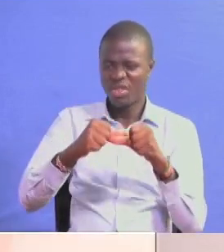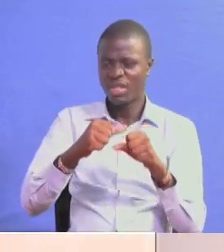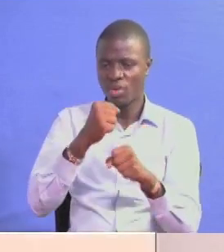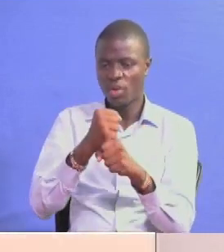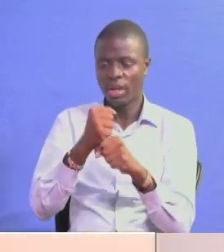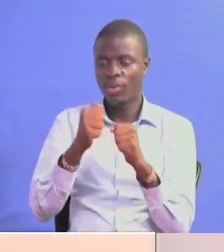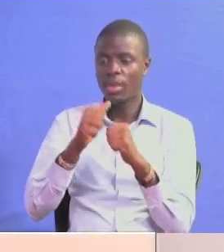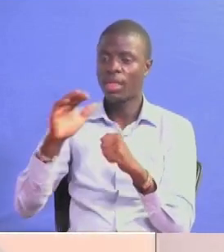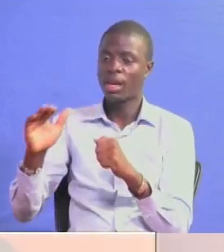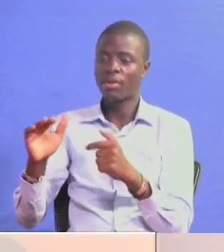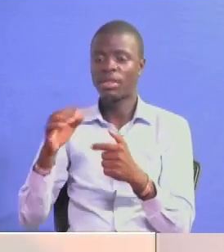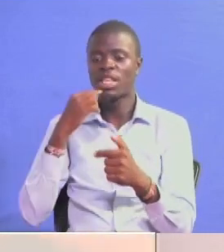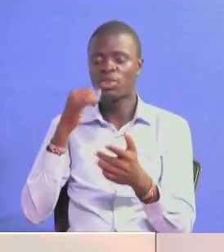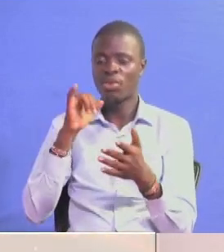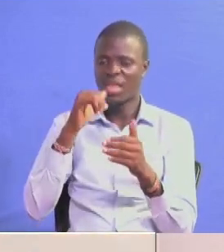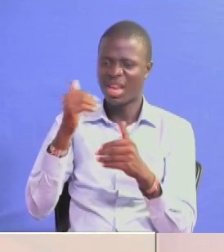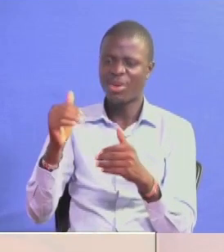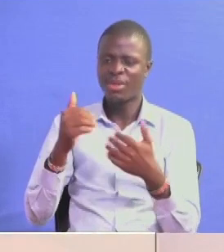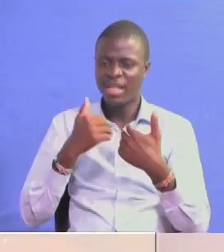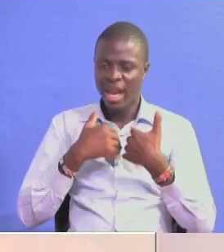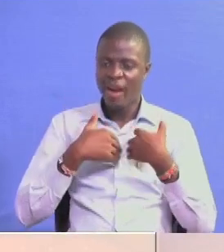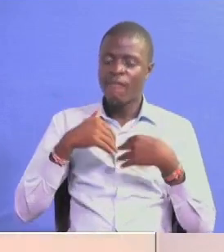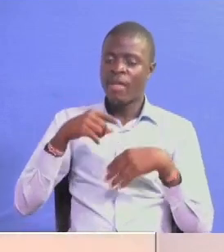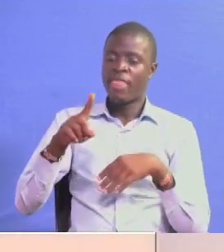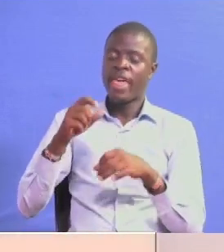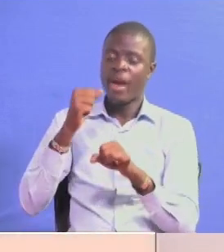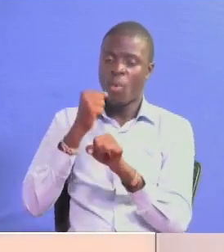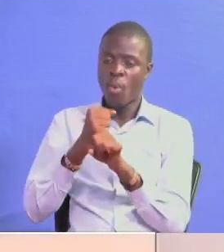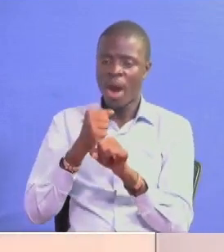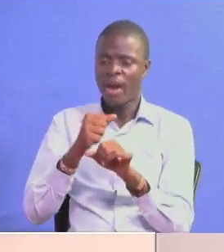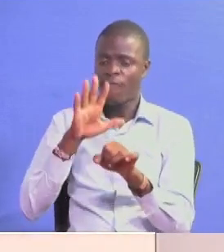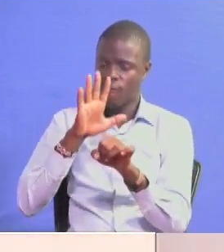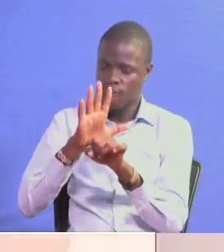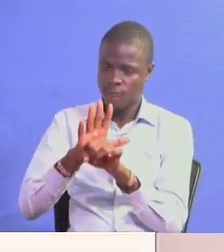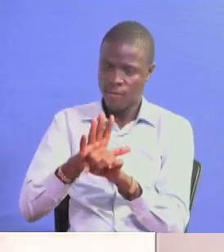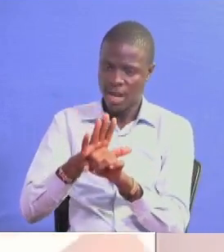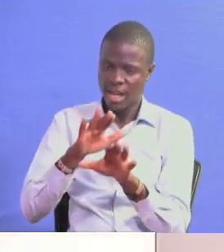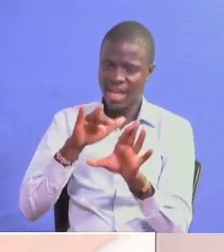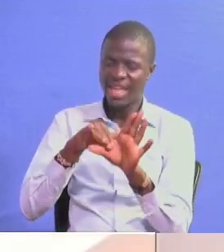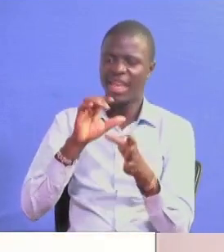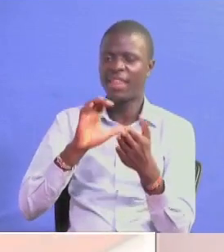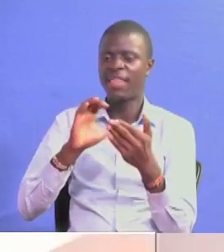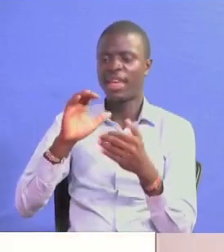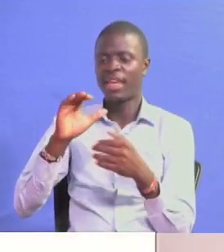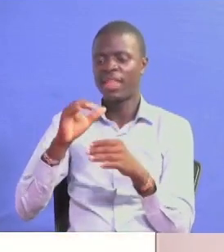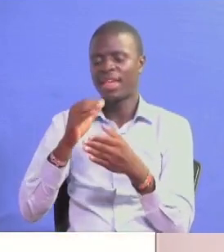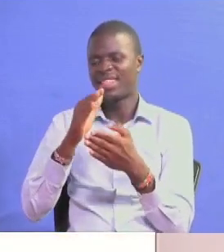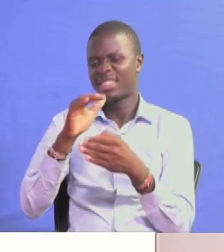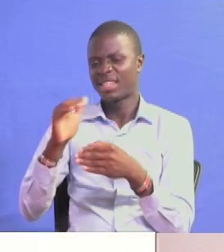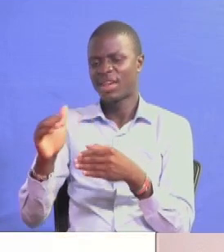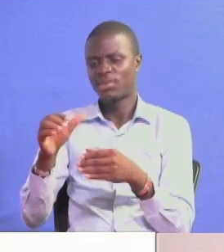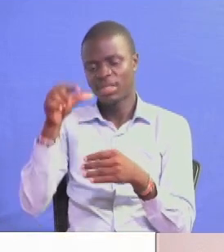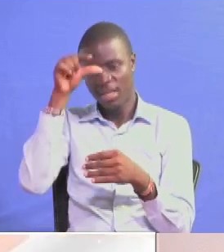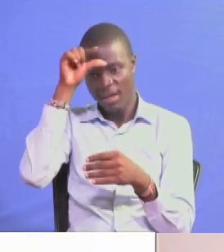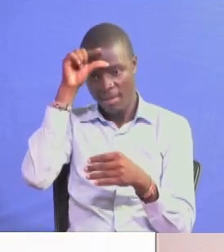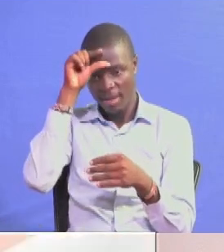kaunti zinatekeleza majukumu kikamilifu Kama ilivyoainishwa katika serikali ya ugatuzi kulingana Na gashago